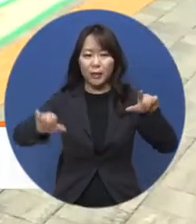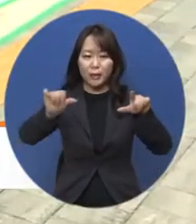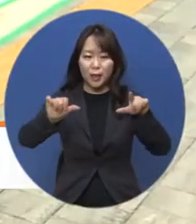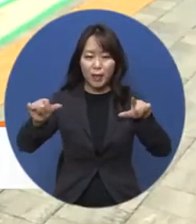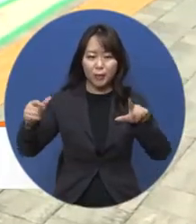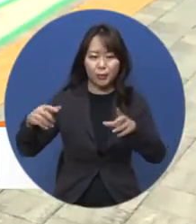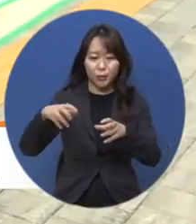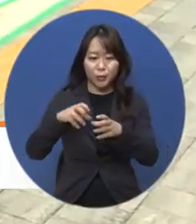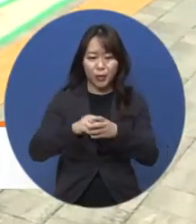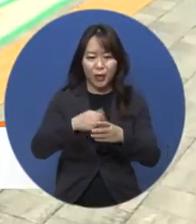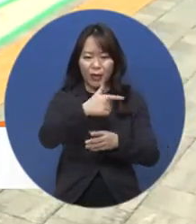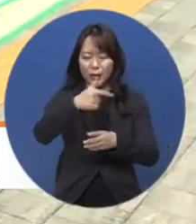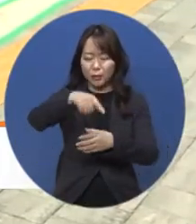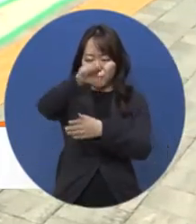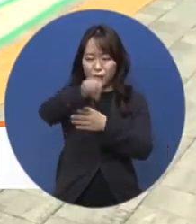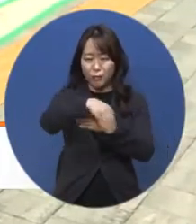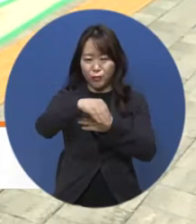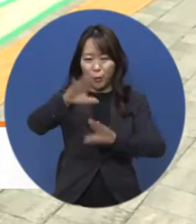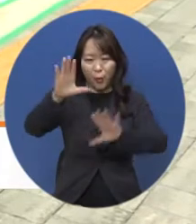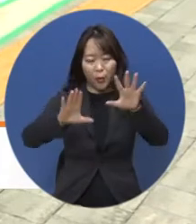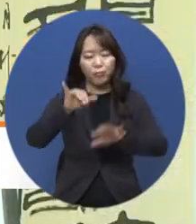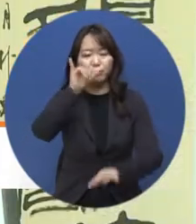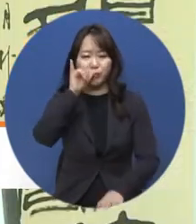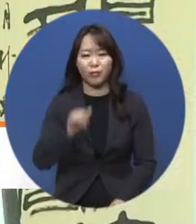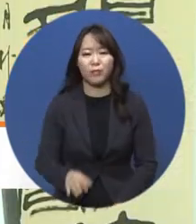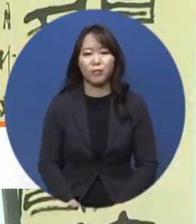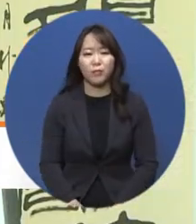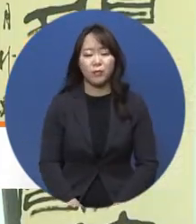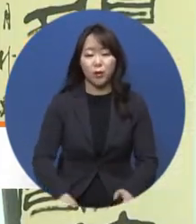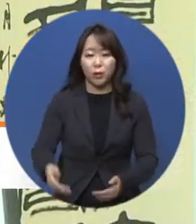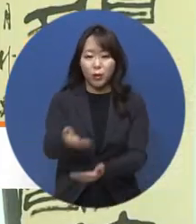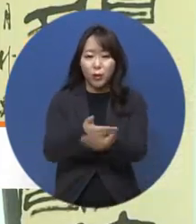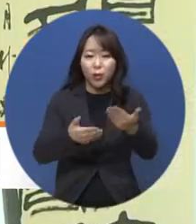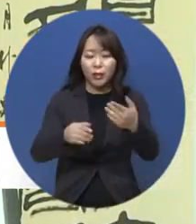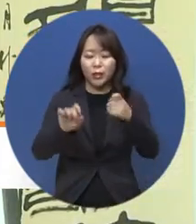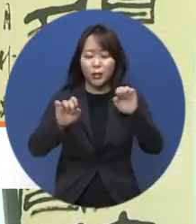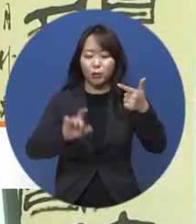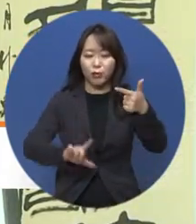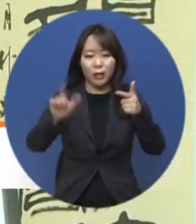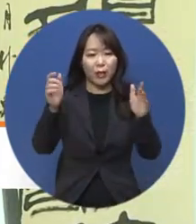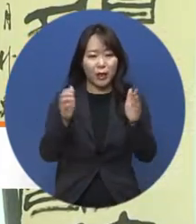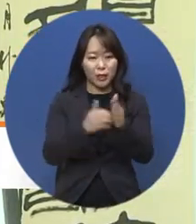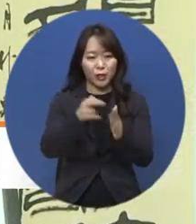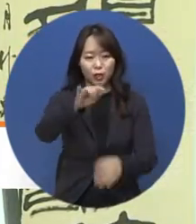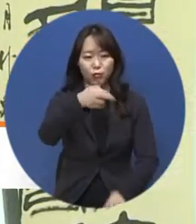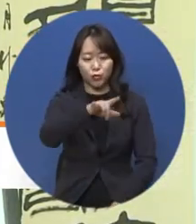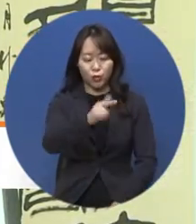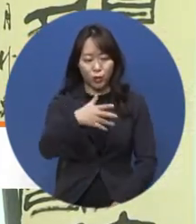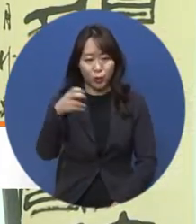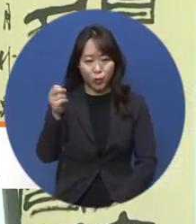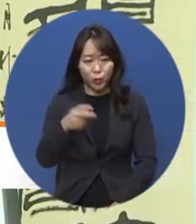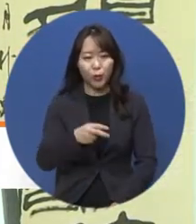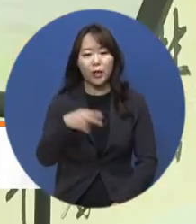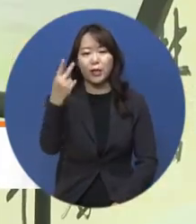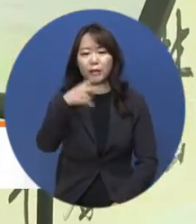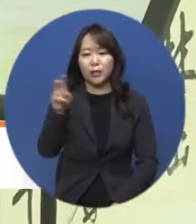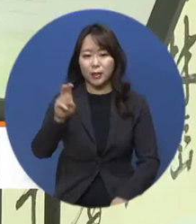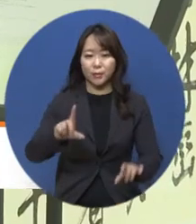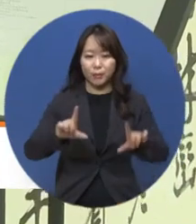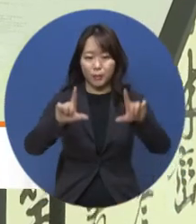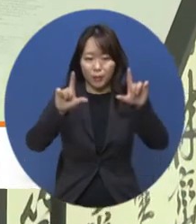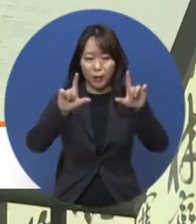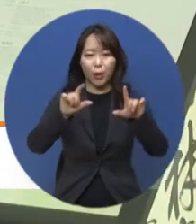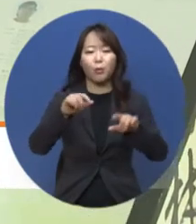붓으로 쓰는 퍼포먼스를 선보였습니다 교류 저는 16일까지 순천을 비롯한 2020 동아시아